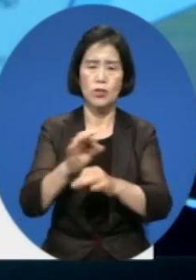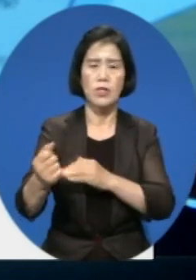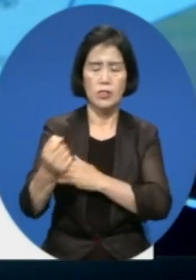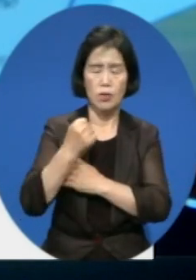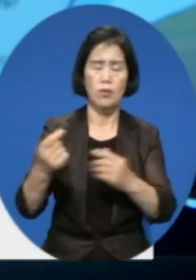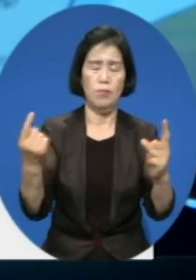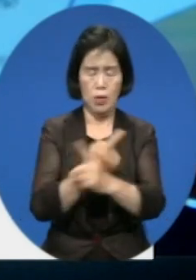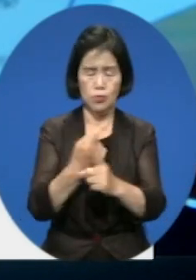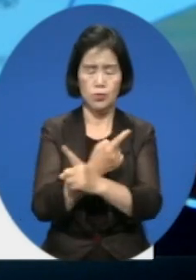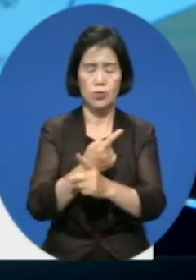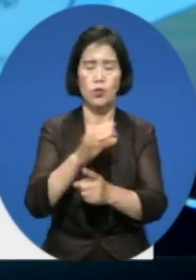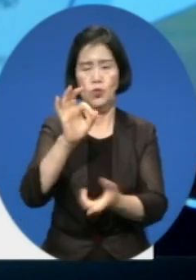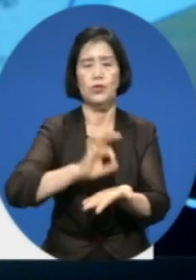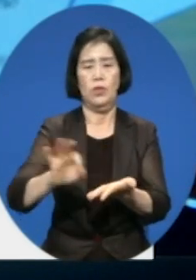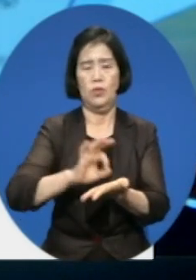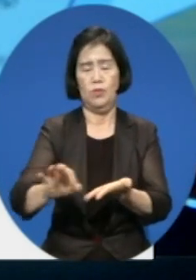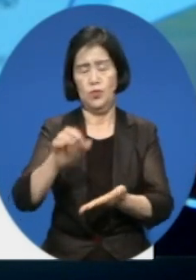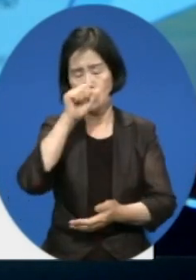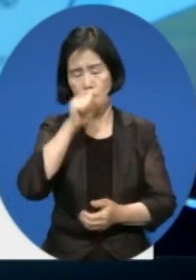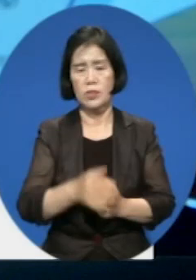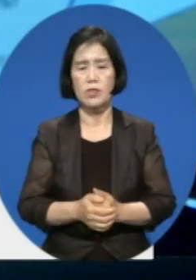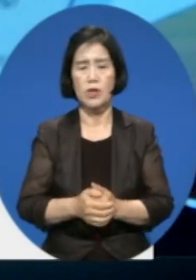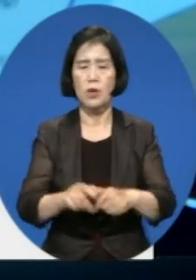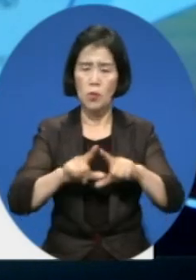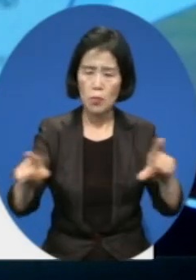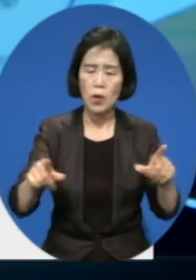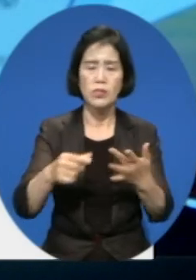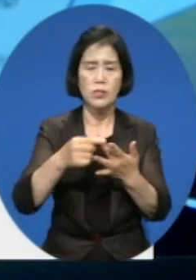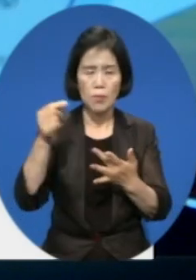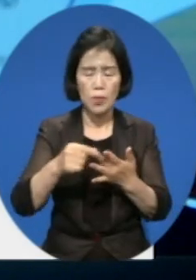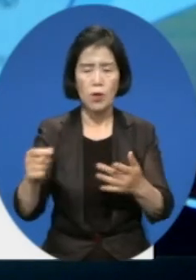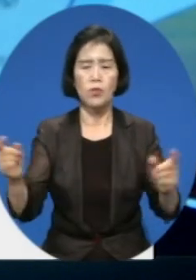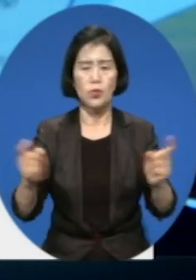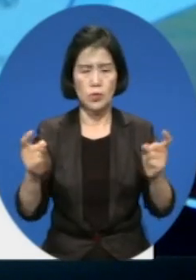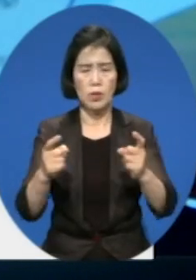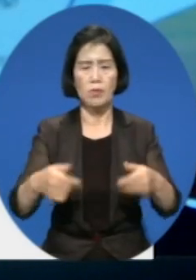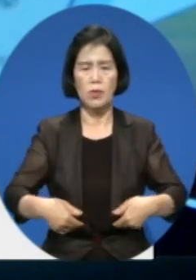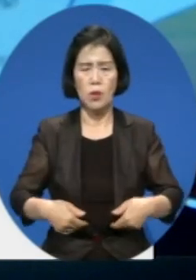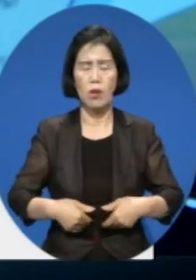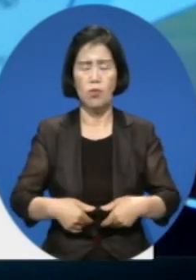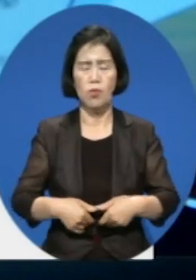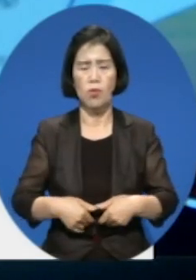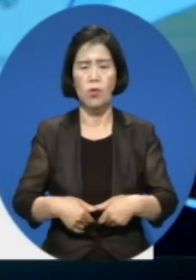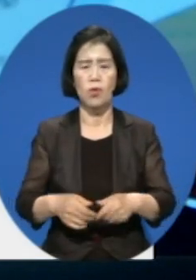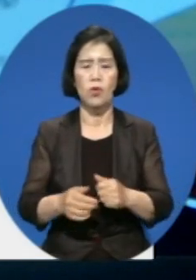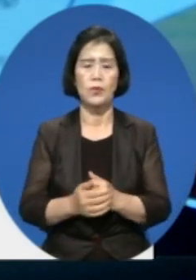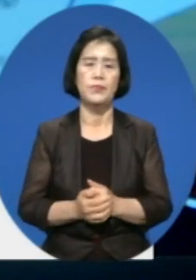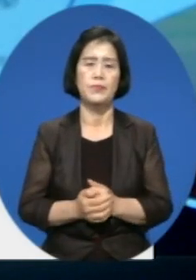바꾸는 데 들어가야 된다고 생각을 합니다. 그래서 지금 뭐 보편 선별 이걸로 또 논쟁이 있을 거고 그걸 길어지고 이런